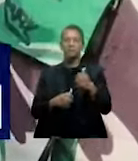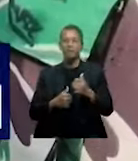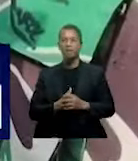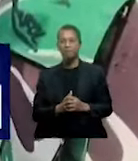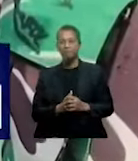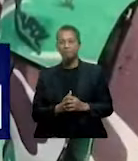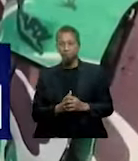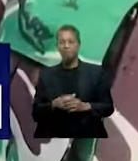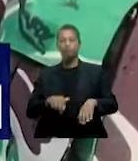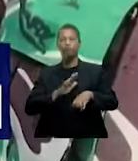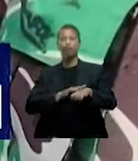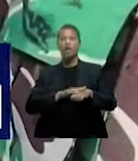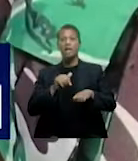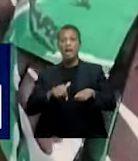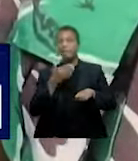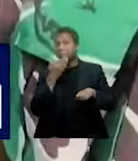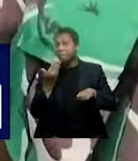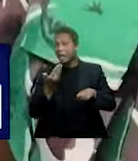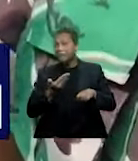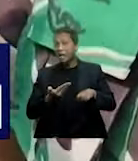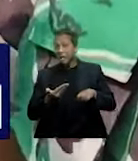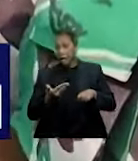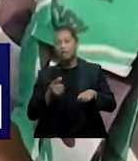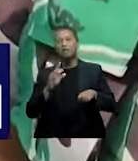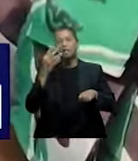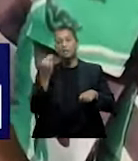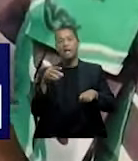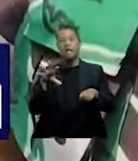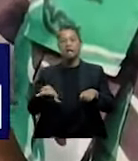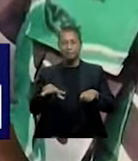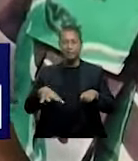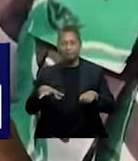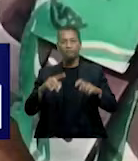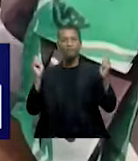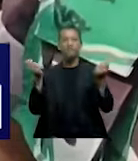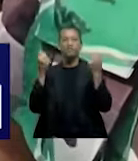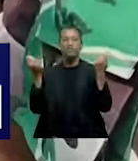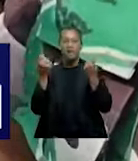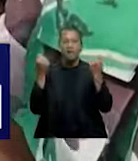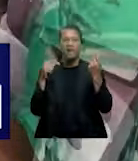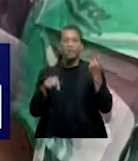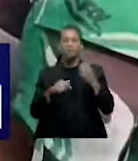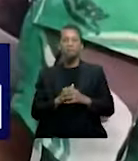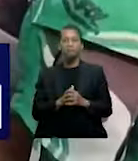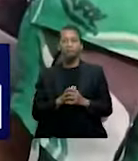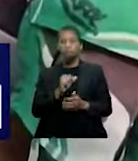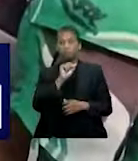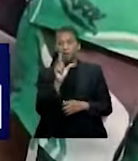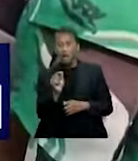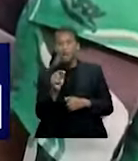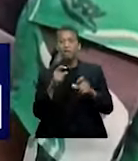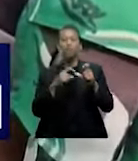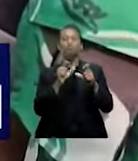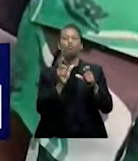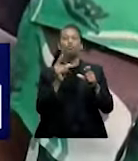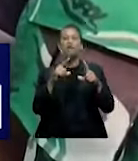tradisi yang setiap tahun dilaksanakan di Desa Jembangan, yaitu Festival Gerawak Iwak, itu berketepatan di bulan Suria. Ada berapa ikan yang